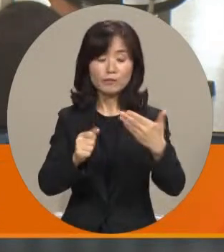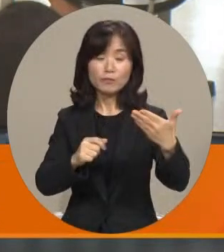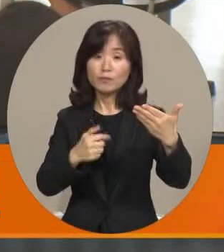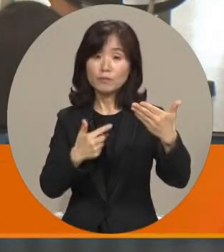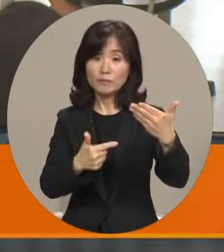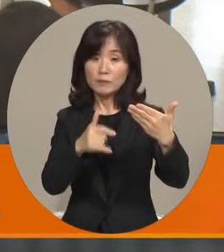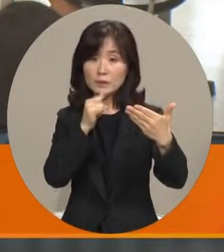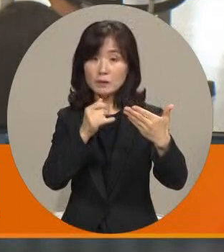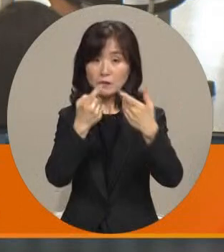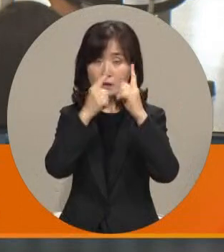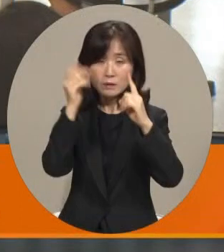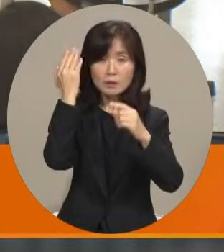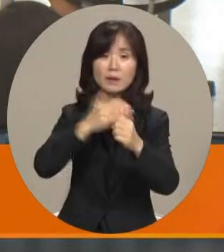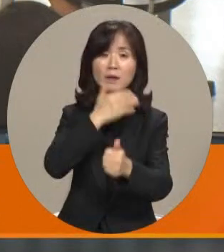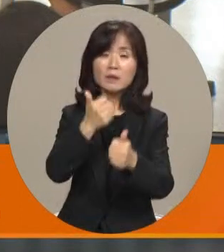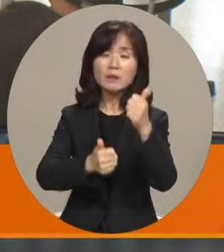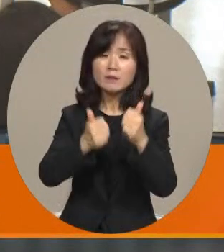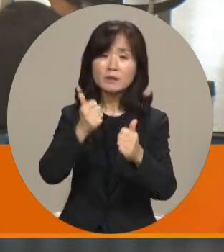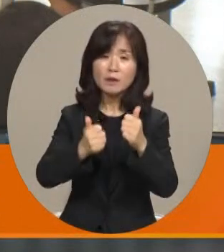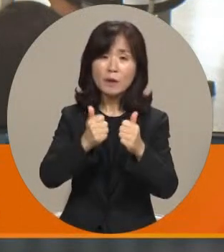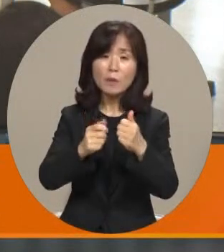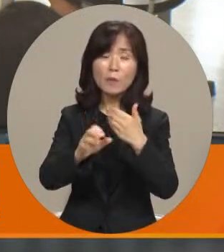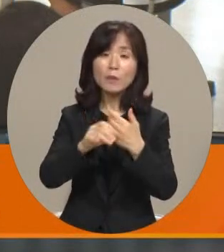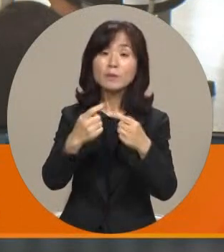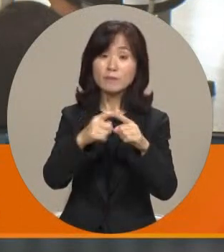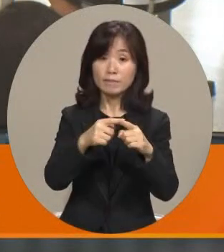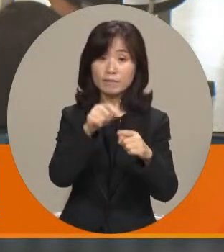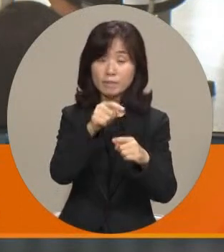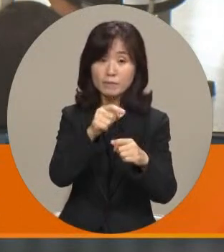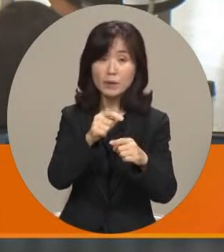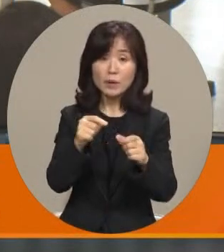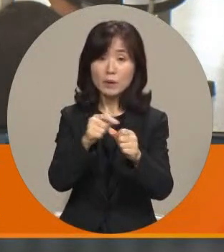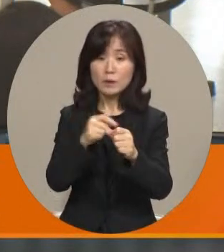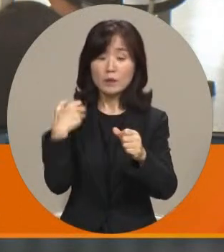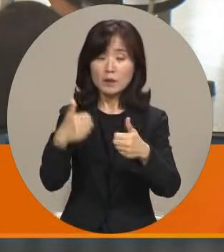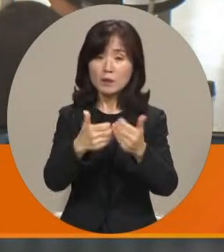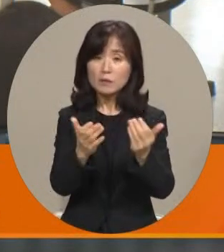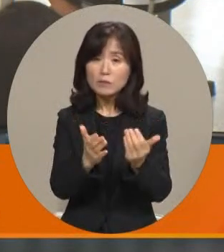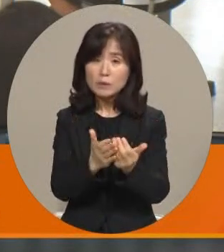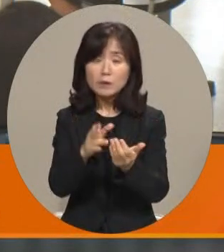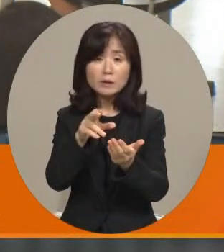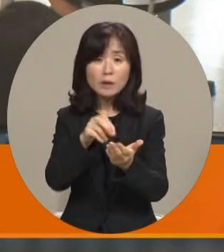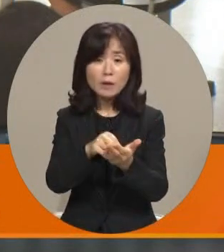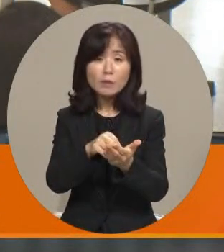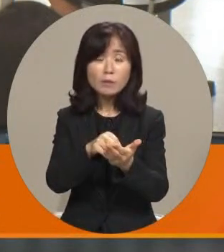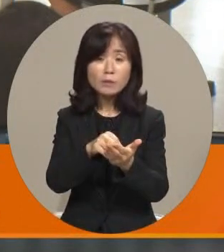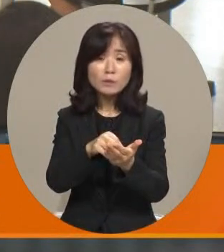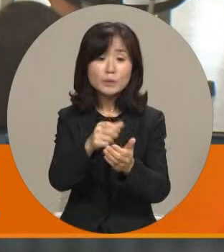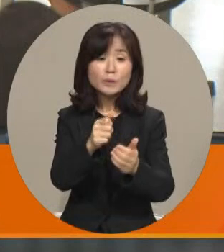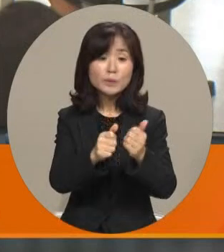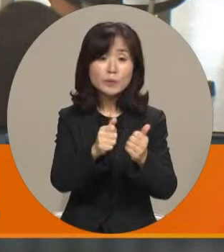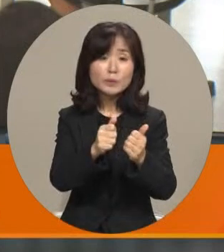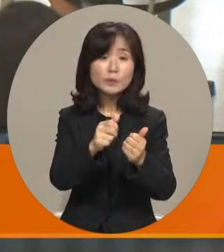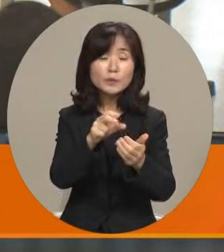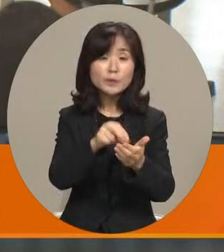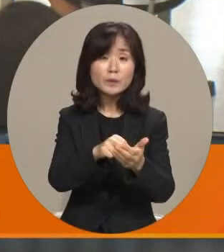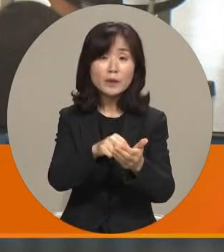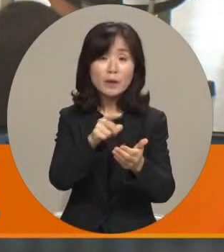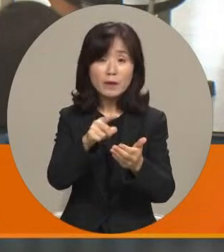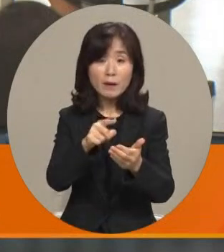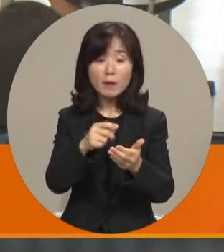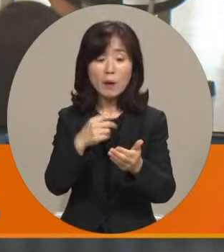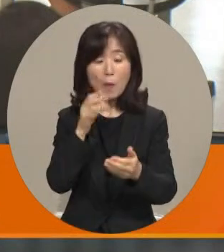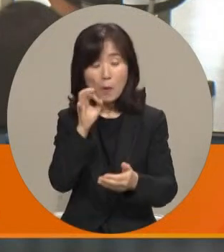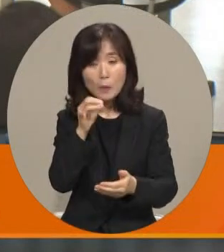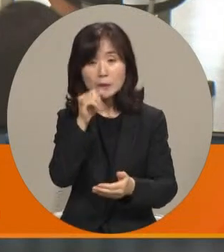치러지는 대학 수학능력시험 모의 평가는이 같은 교육당국의 출제 기조를 본 수능 전에 가능할 수 있는